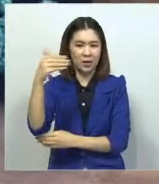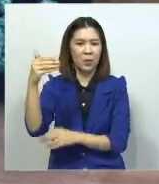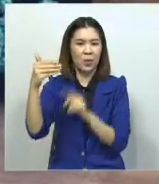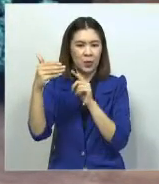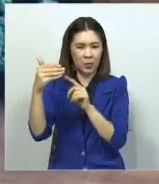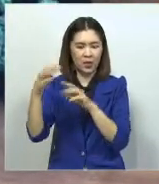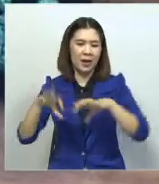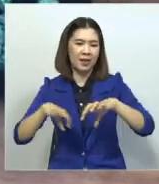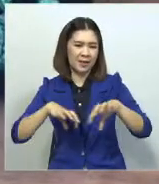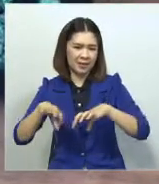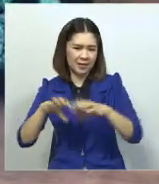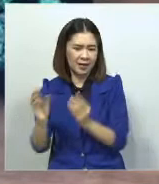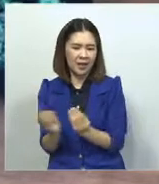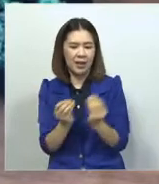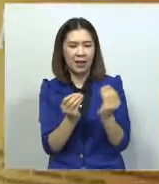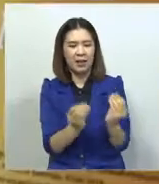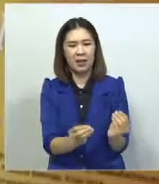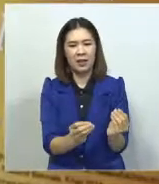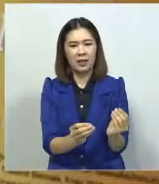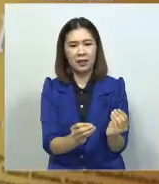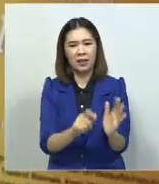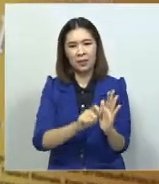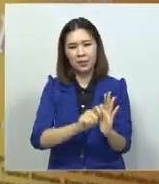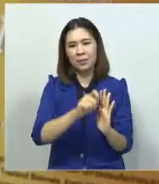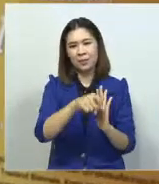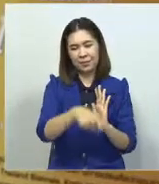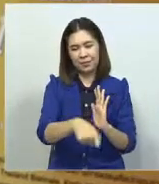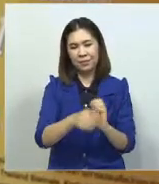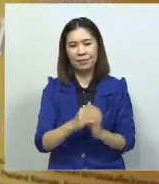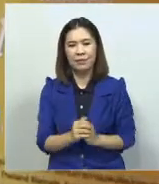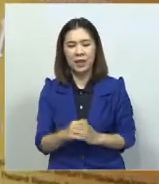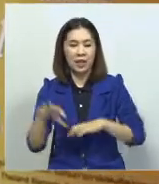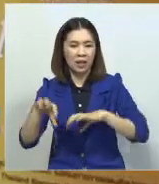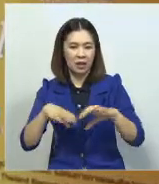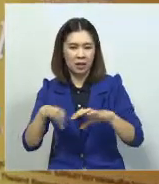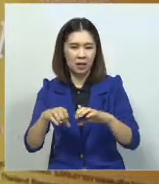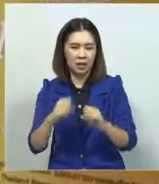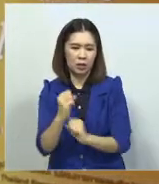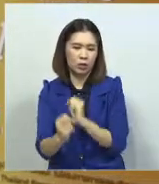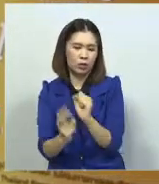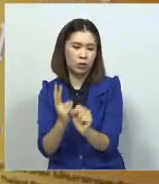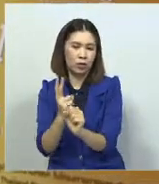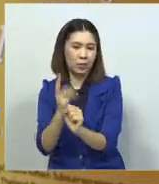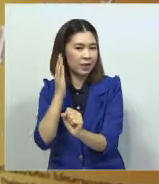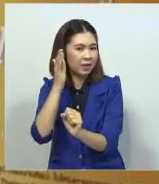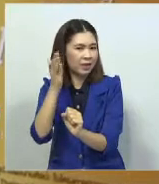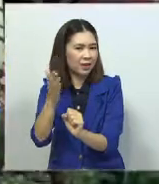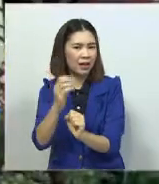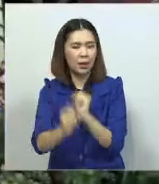ญลักษณ์การจัดงานให้กับจังหวัดนครราชสีมาสำหรับการจัดงานในอีก2ปีข้างหน้าก็